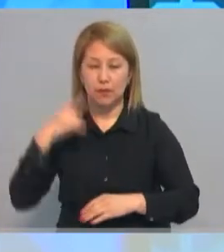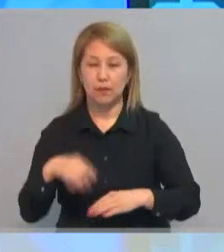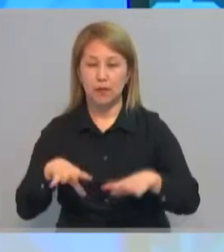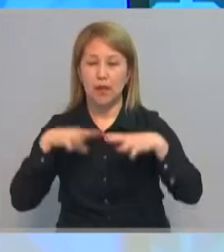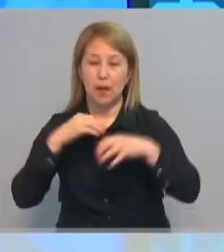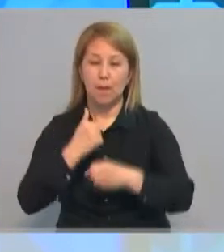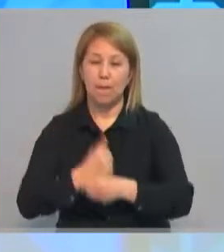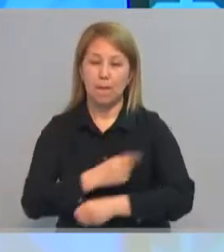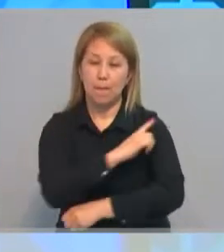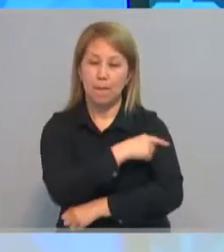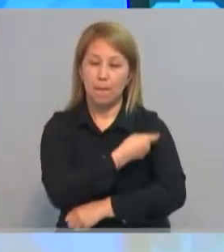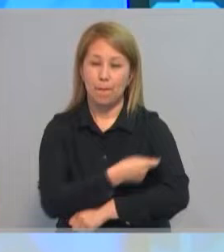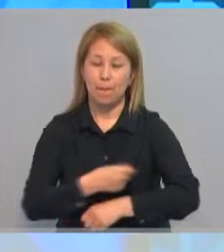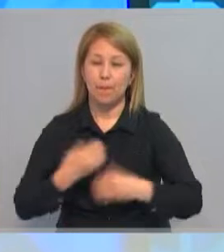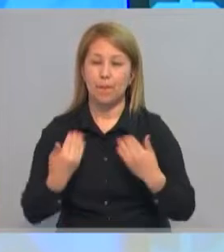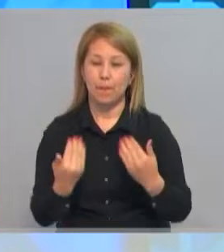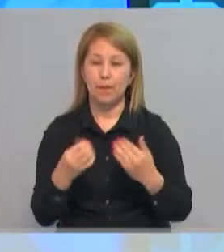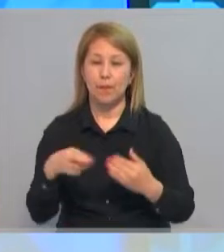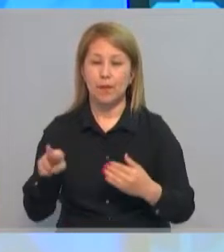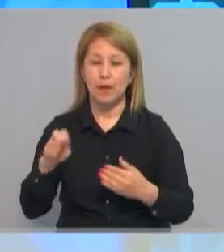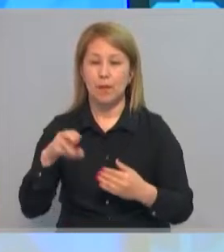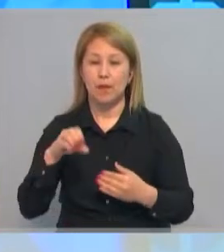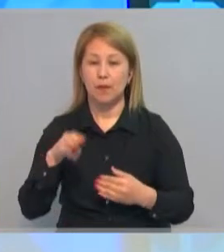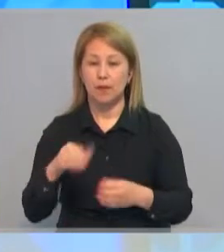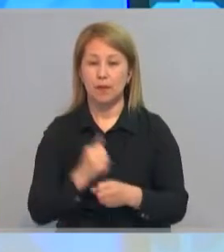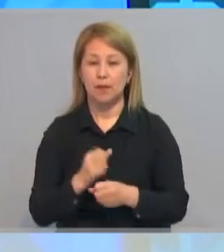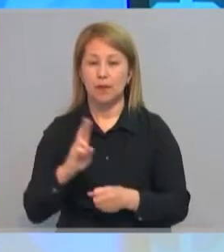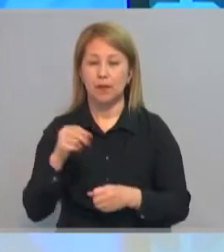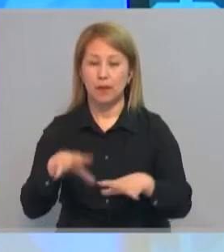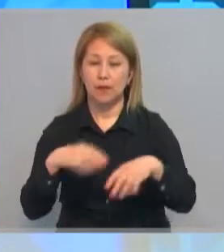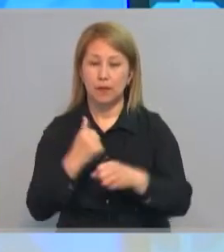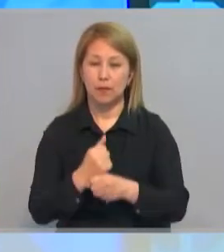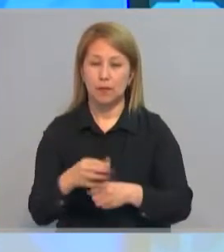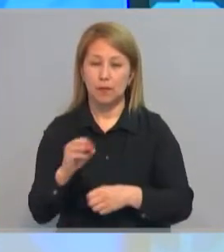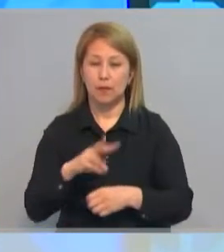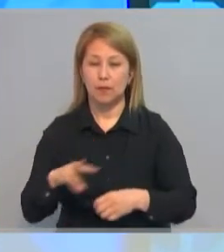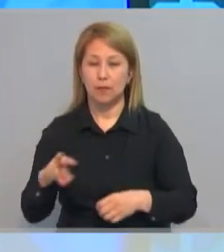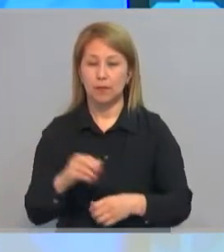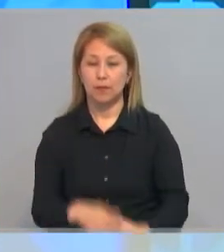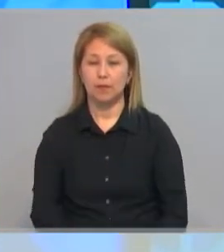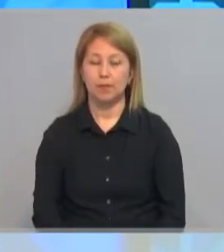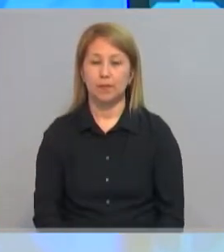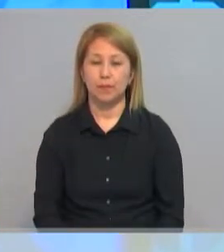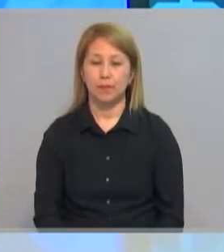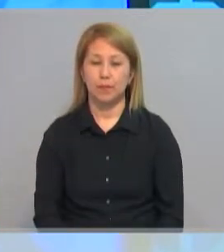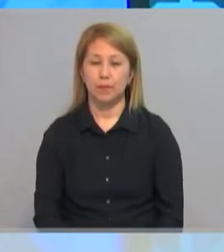Управления общественного здравоохранения партии Амана, а также акима области и областного маслихата.